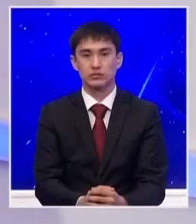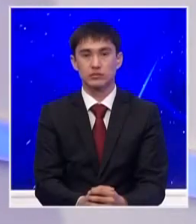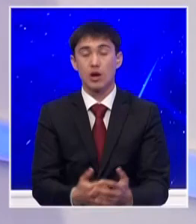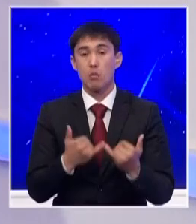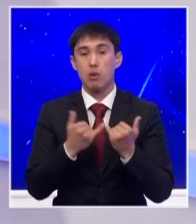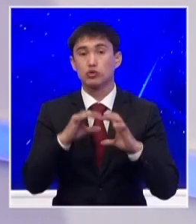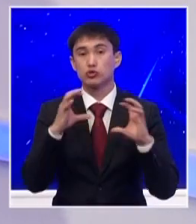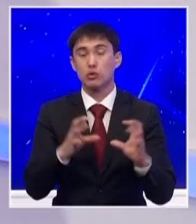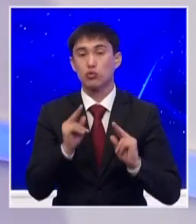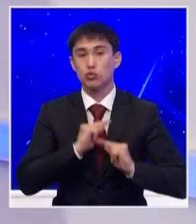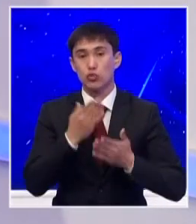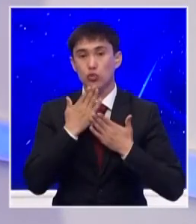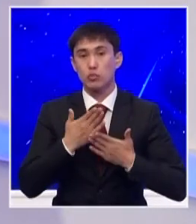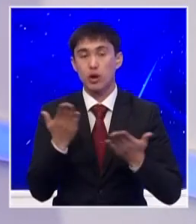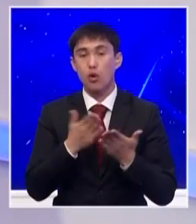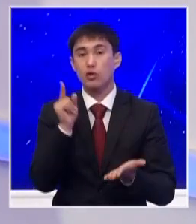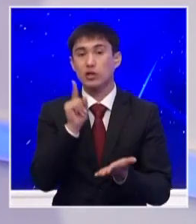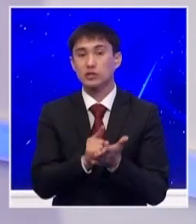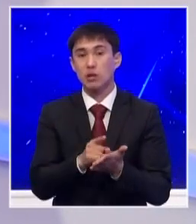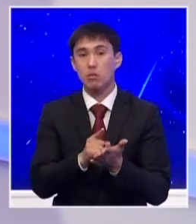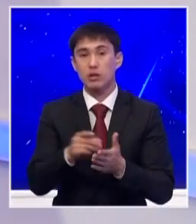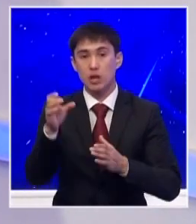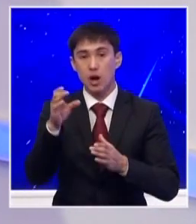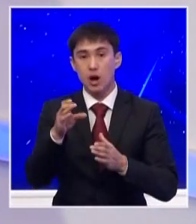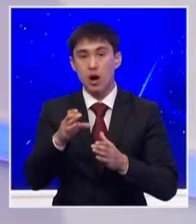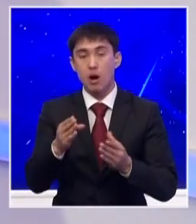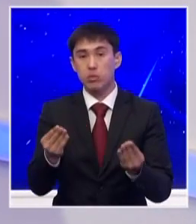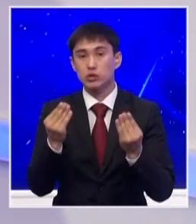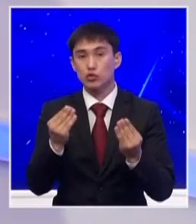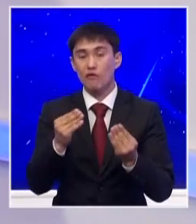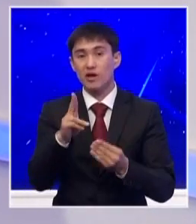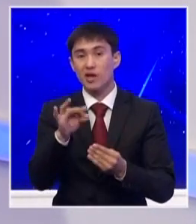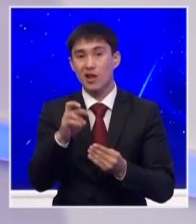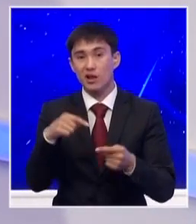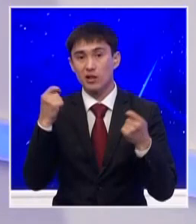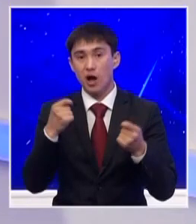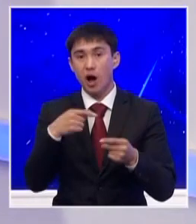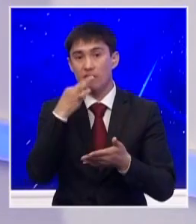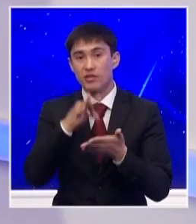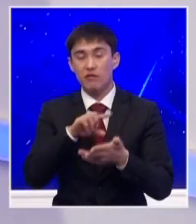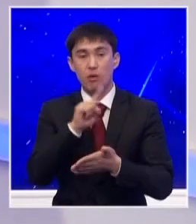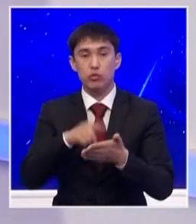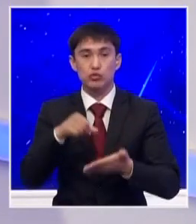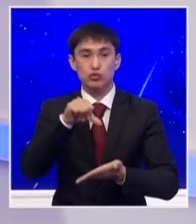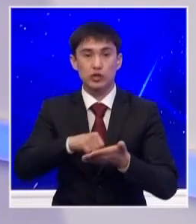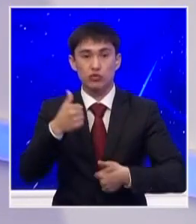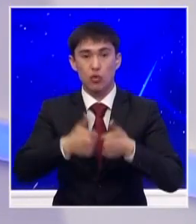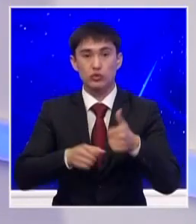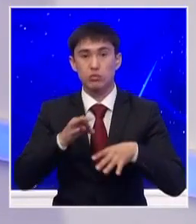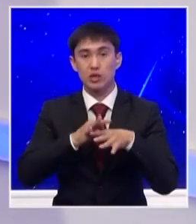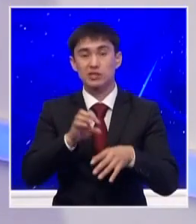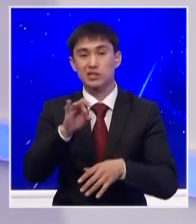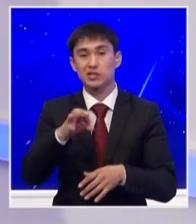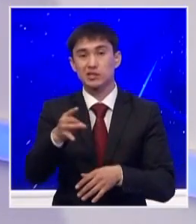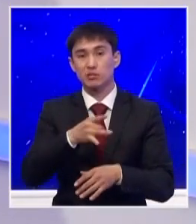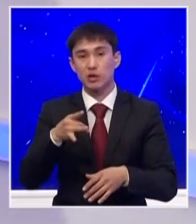Почет, забота и трудолюбие. Какой должна быть образцовая Акелин? Ответ на этот вопрос искали участницы конкурса, прошедшего в Ескелдинском